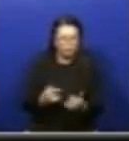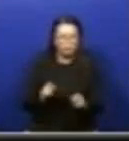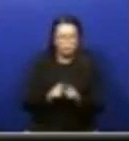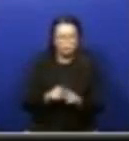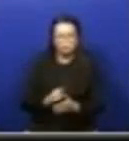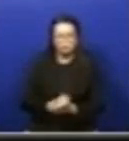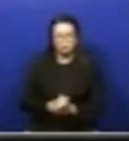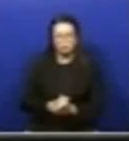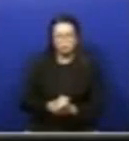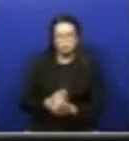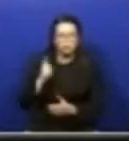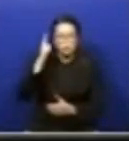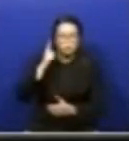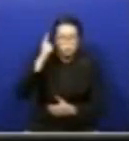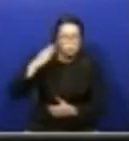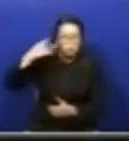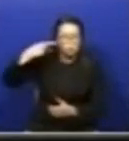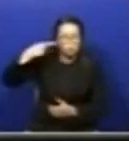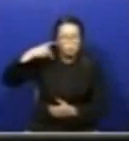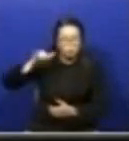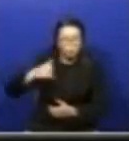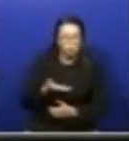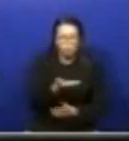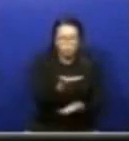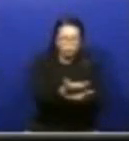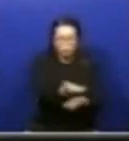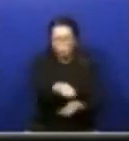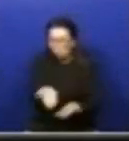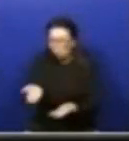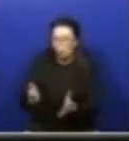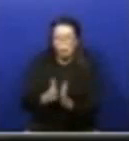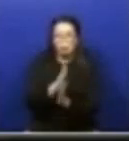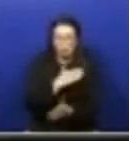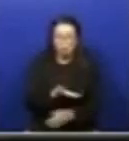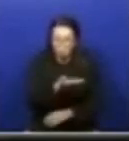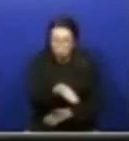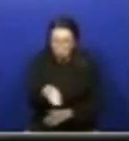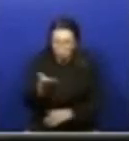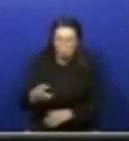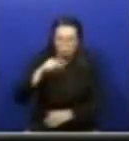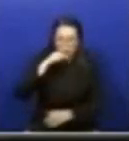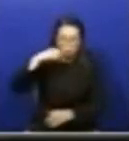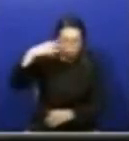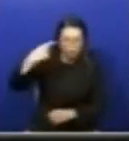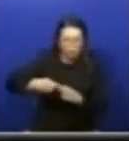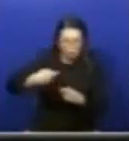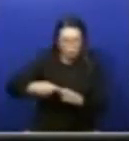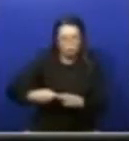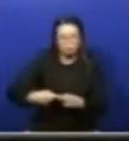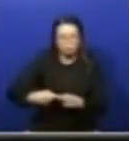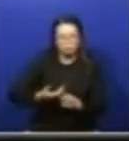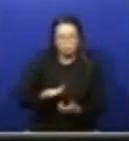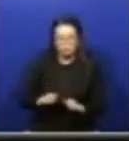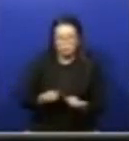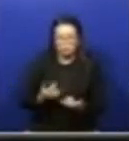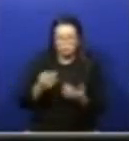วัดพระก็ลำบากกับโควิดไม่มีงานเทศกาลค่าน้ำค่าไฟก็ลำบากอยู่แล้ว